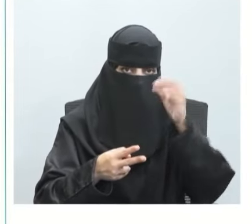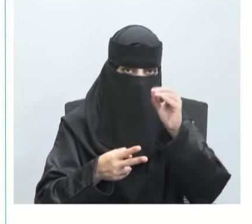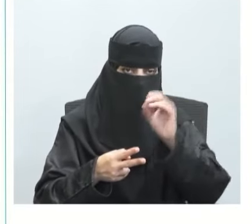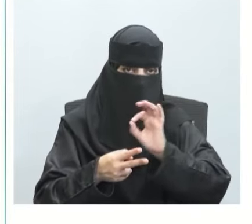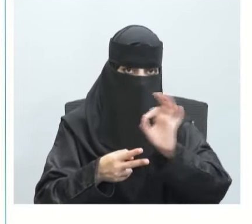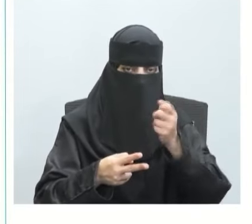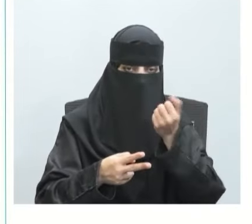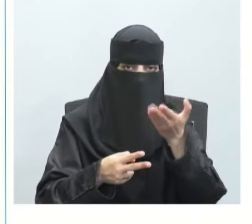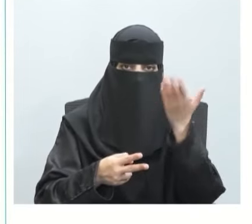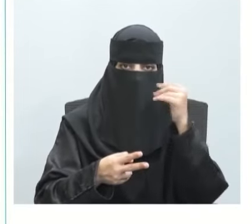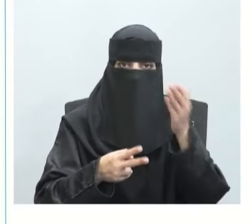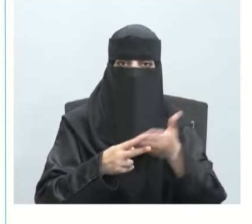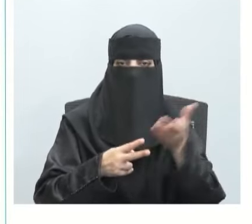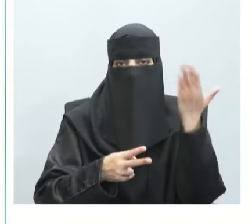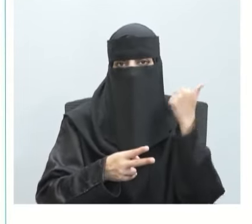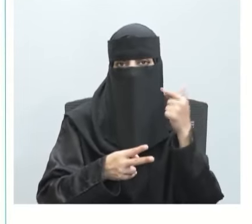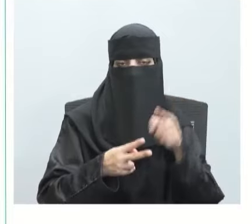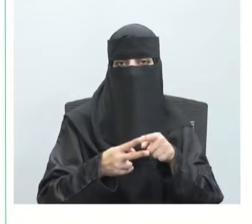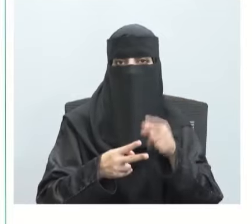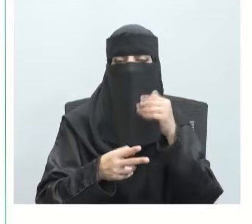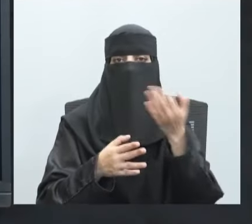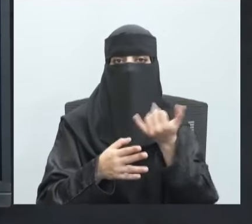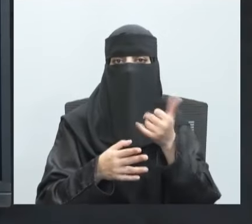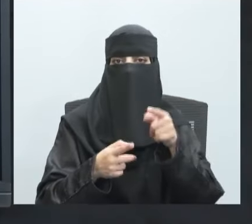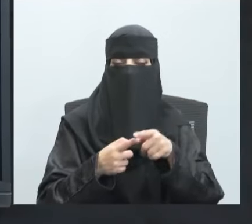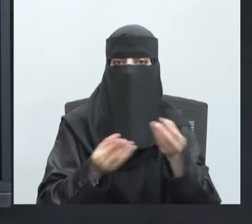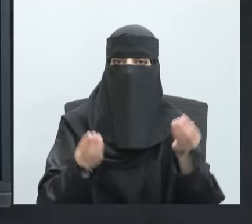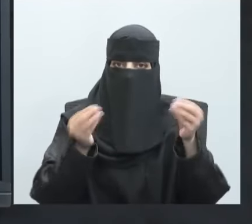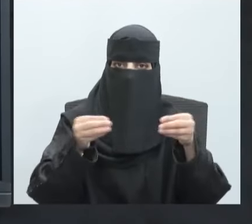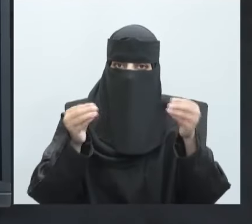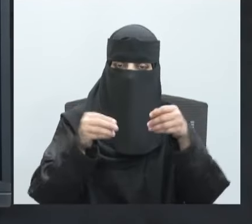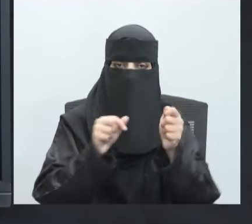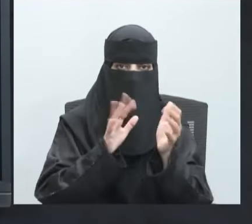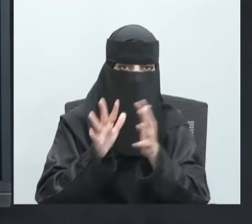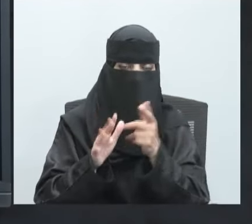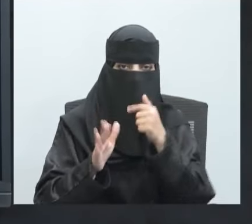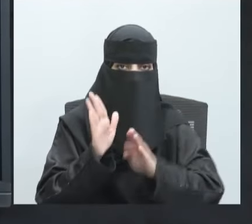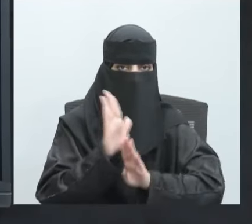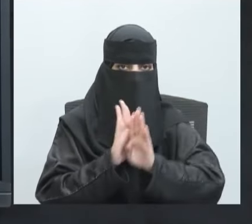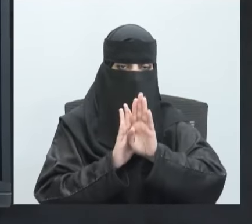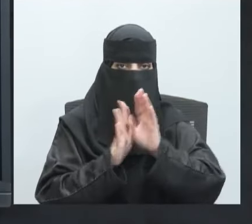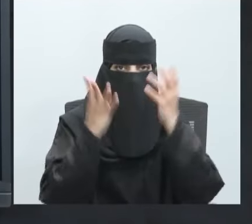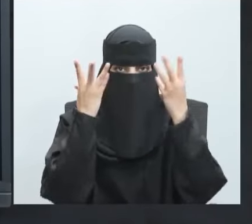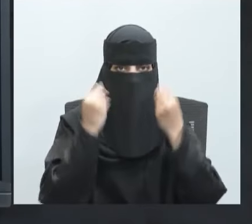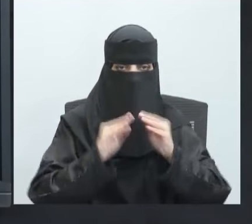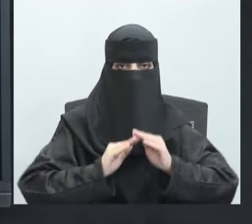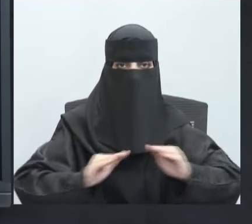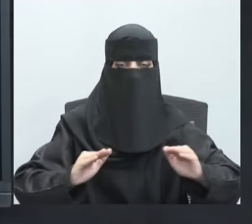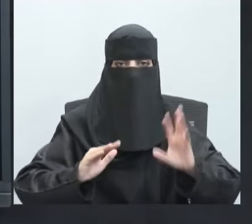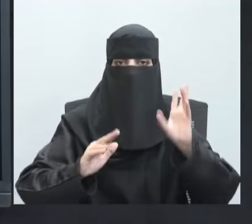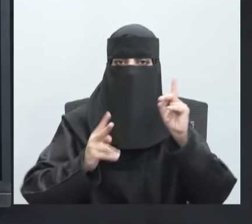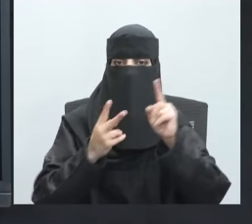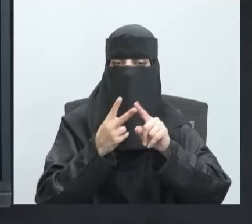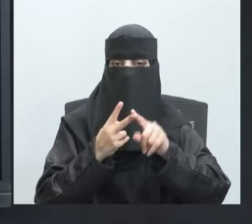باسهاب في الفصل الاول وذكرنا اهميه زياده الدخل حتى تحقق لك حياه كريمه